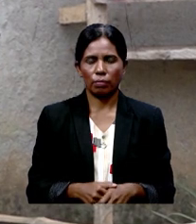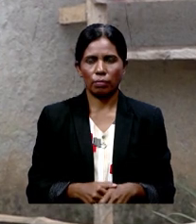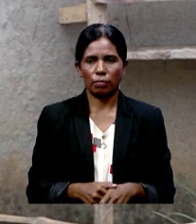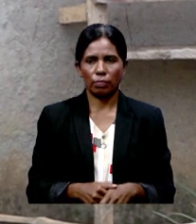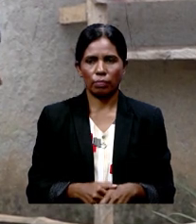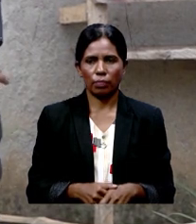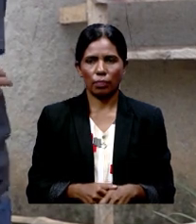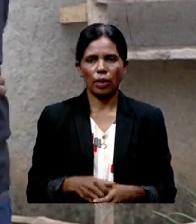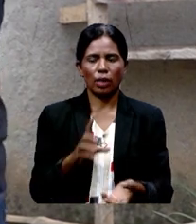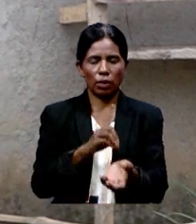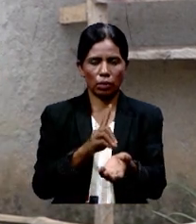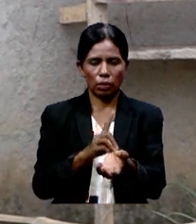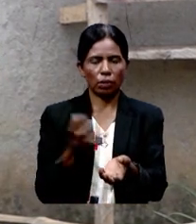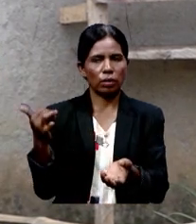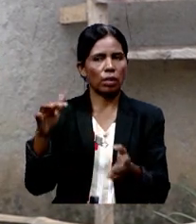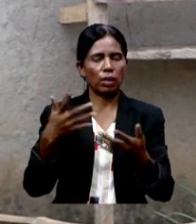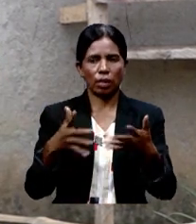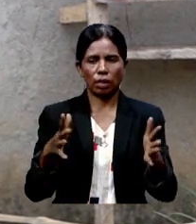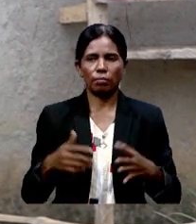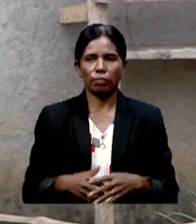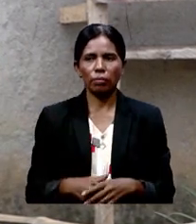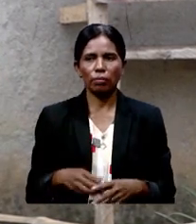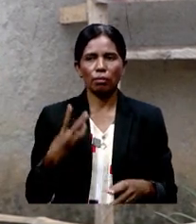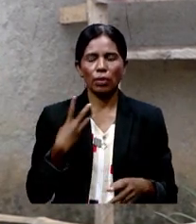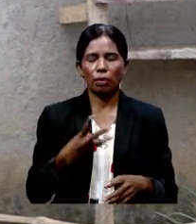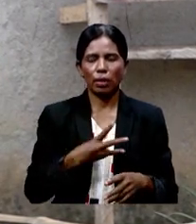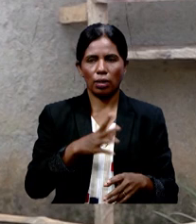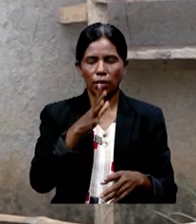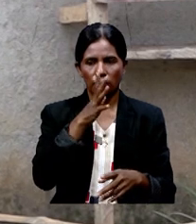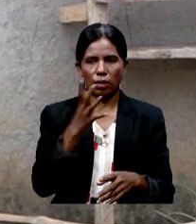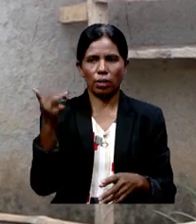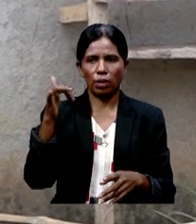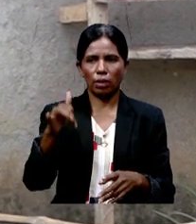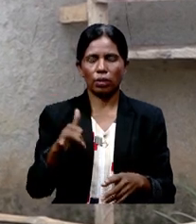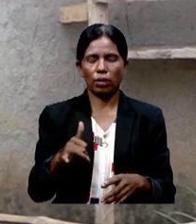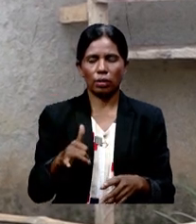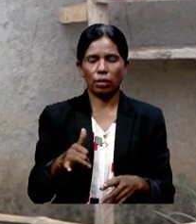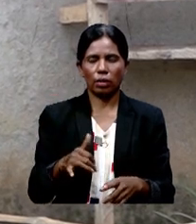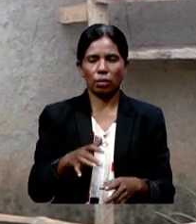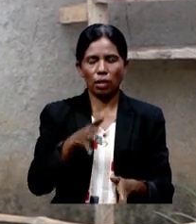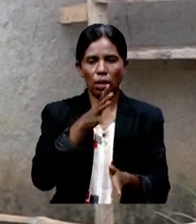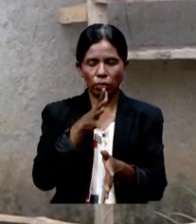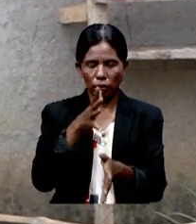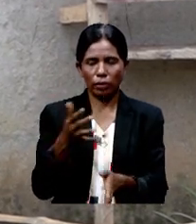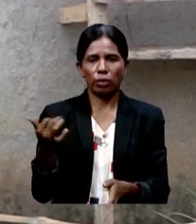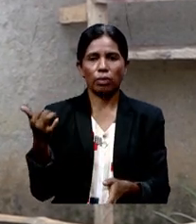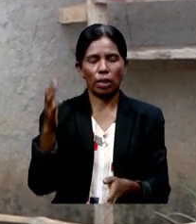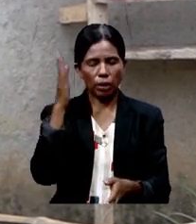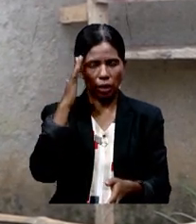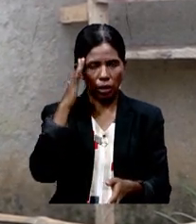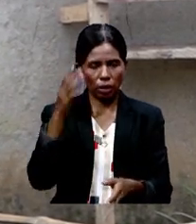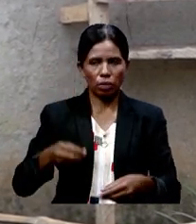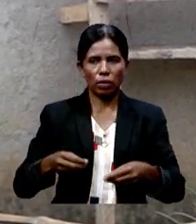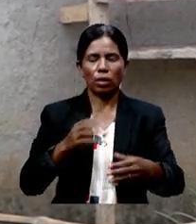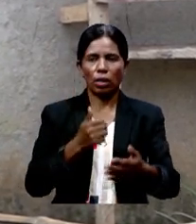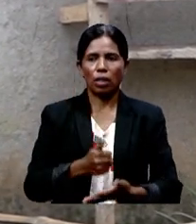se dotor sira la iha anta makane ami ne inan sira ne be hansa pratika po partus ni sira hansa